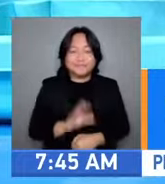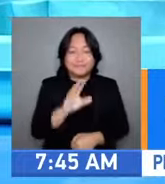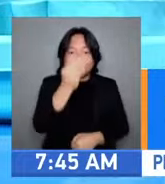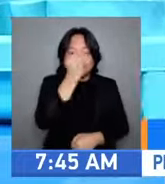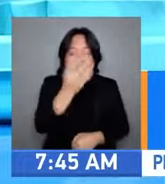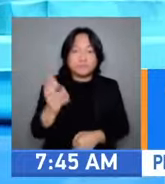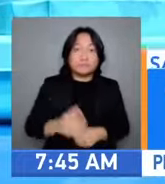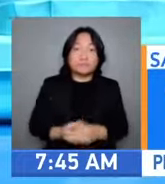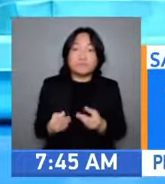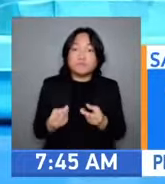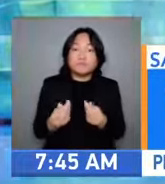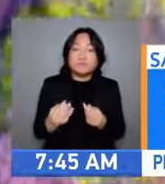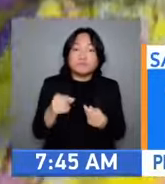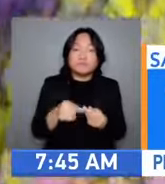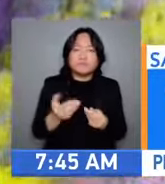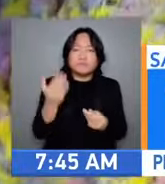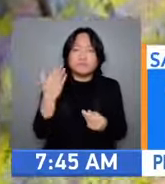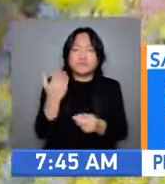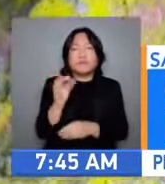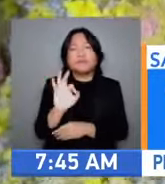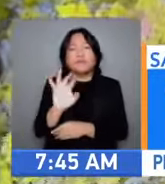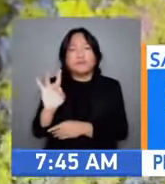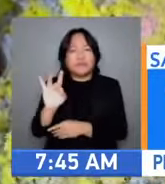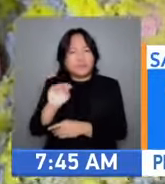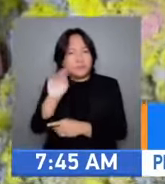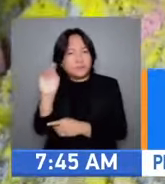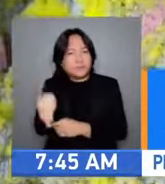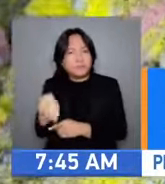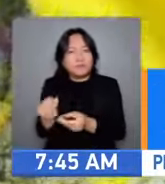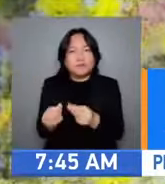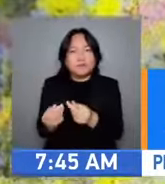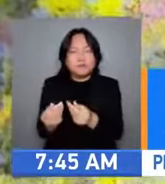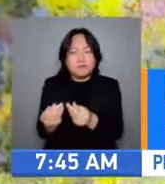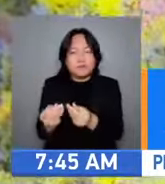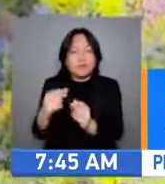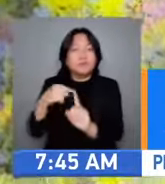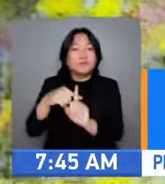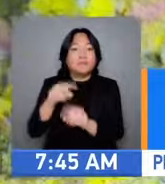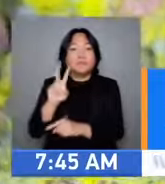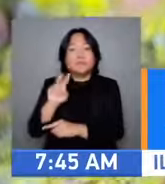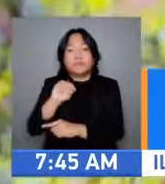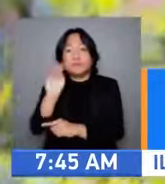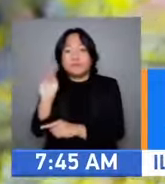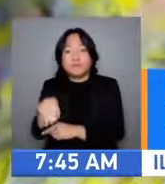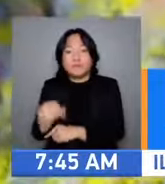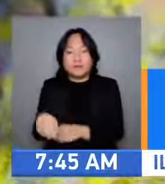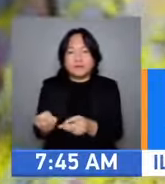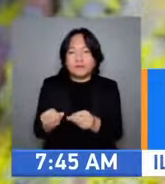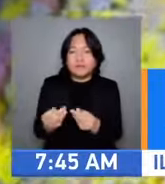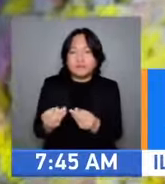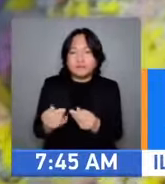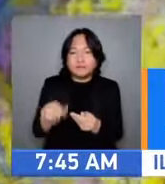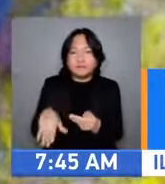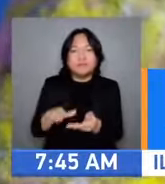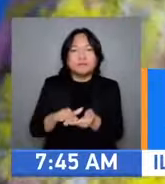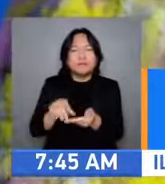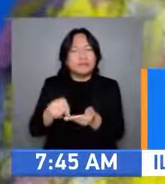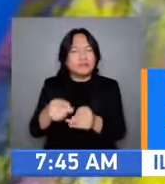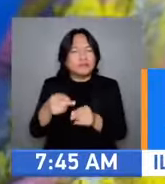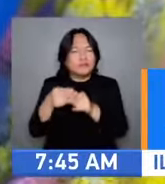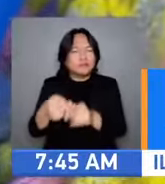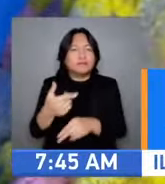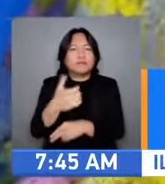sand na 98% sand at 2% polyester. Tinatawag tong kinetic sand, mga kapuso, kasi